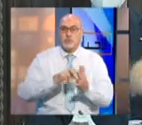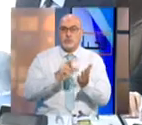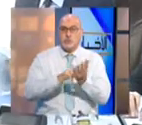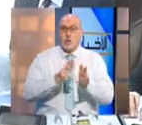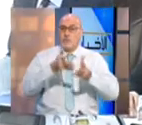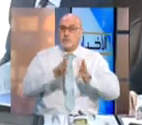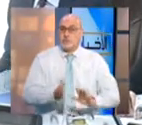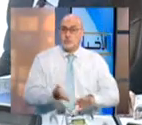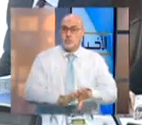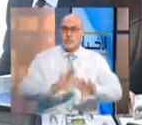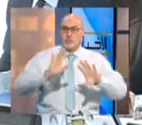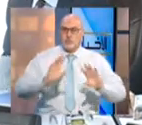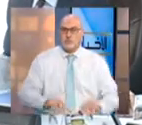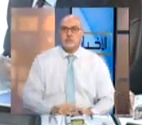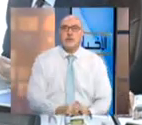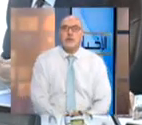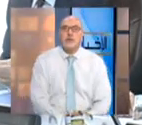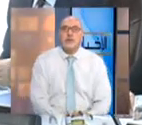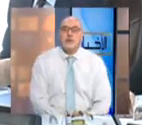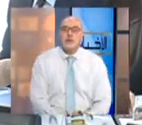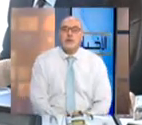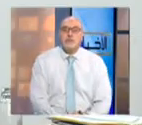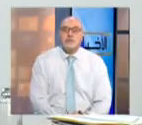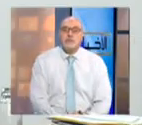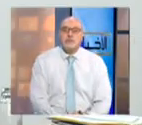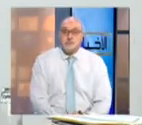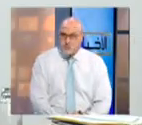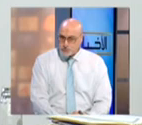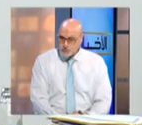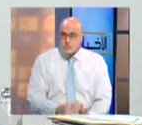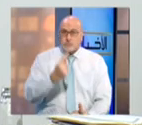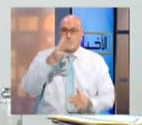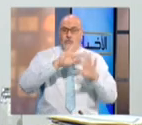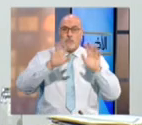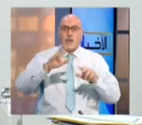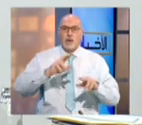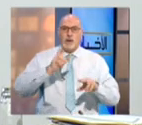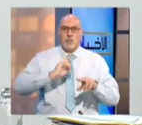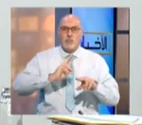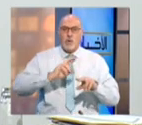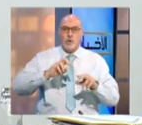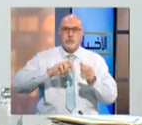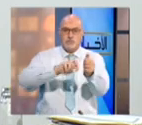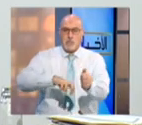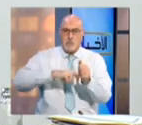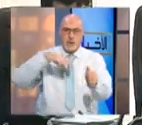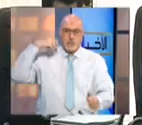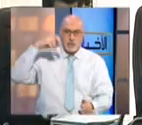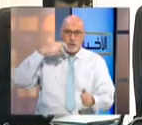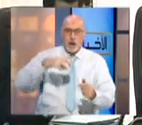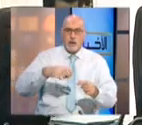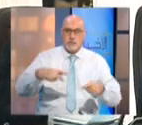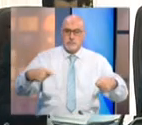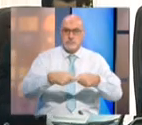ميدانيا، مع الأخذ بعين الاعتبار ما يلي: تسريع استكمال أشغال خط السكة الحديدي الرابط